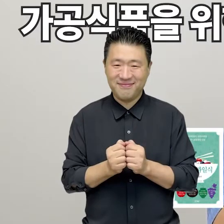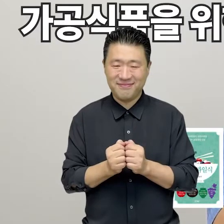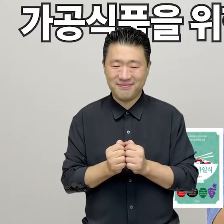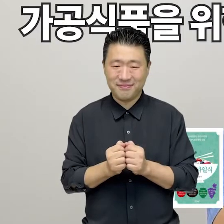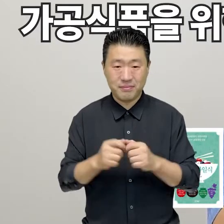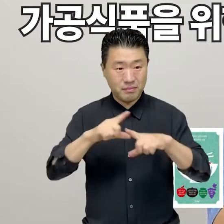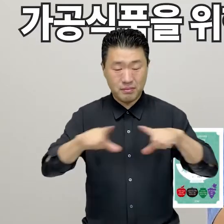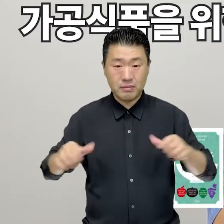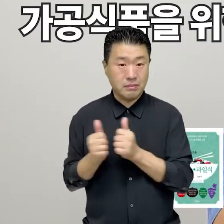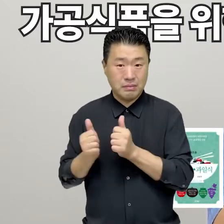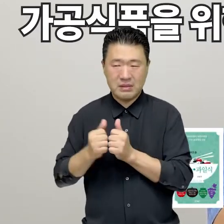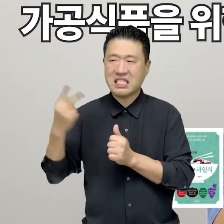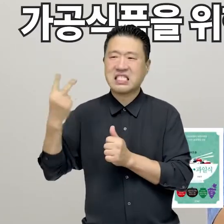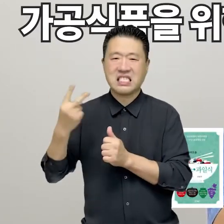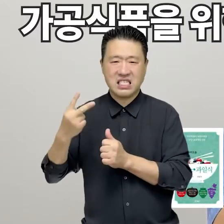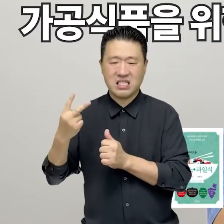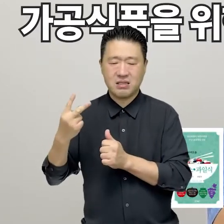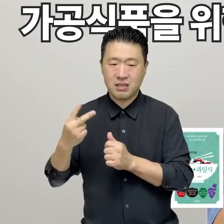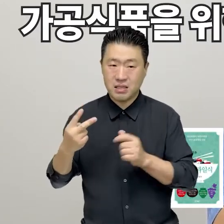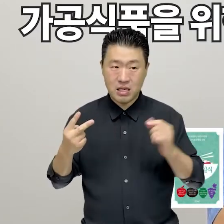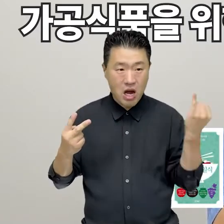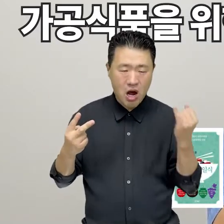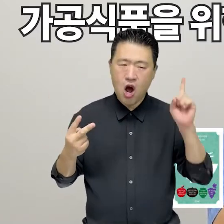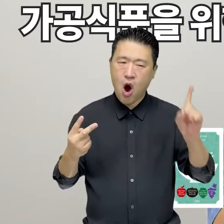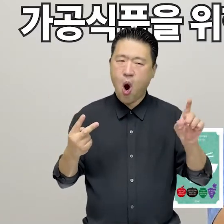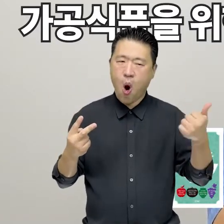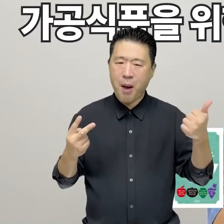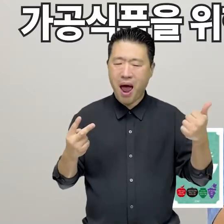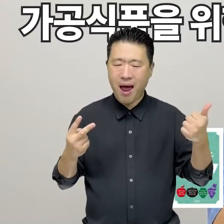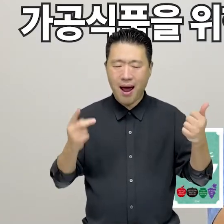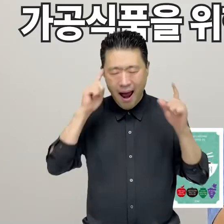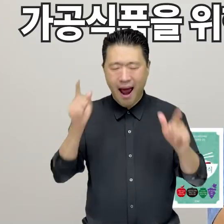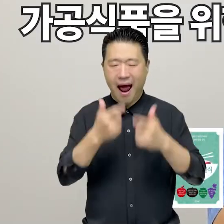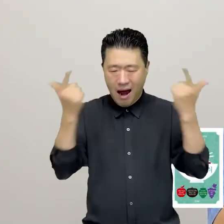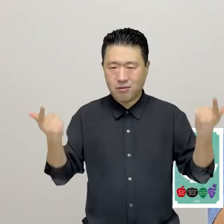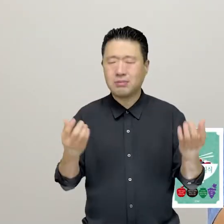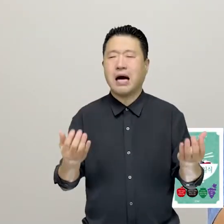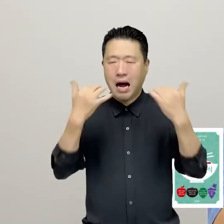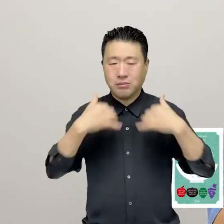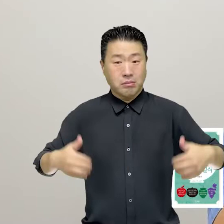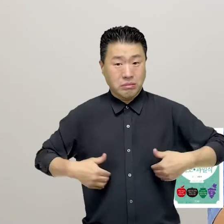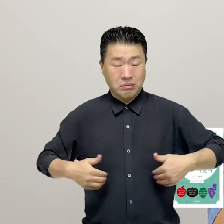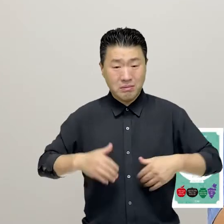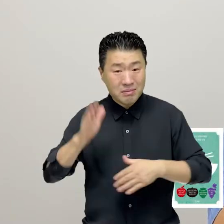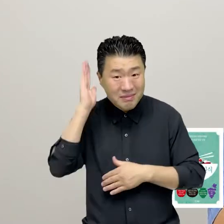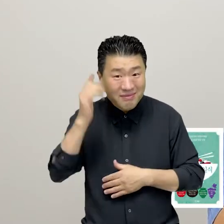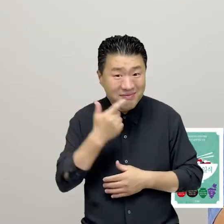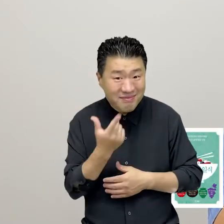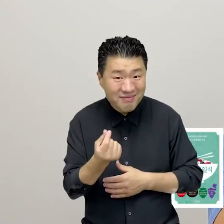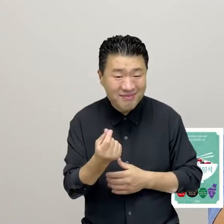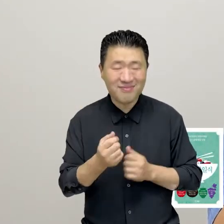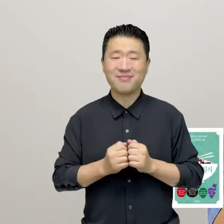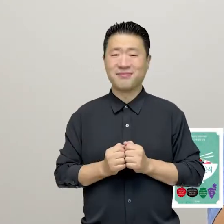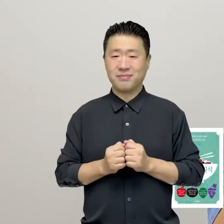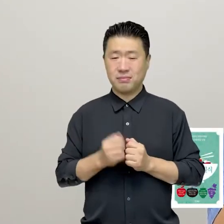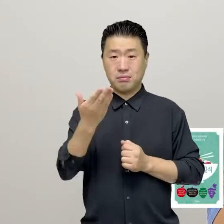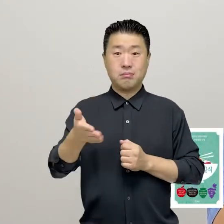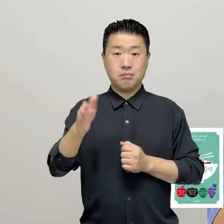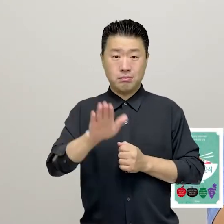되는데요. 보통 남자는 2000칼로리, 여자는 1500칼로리를 하루에 1일 권장 섭취를 해야 된다고 말을